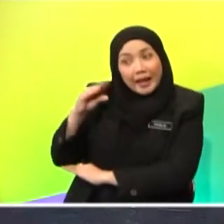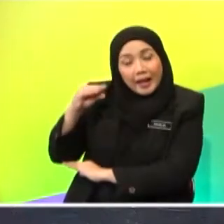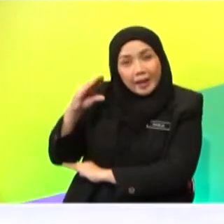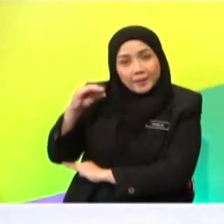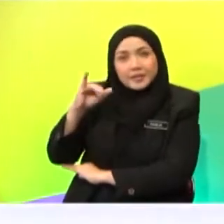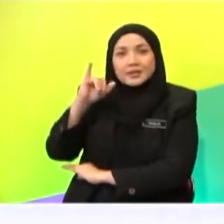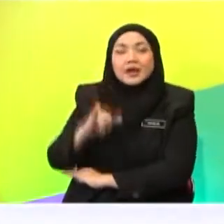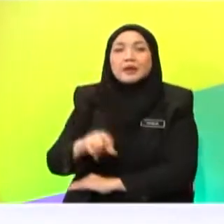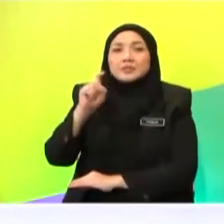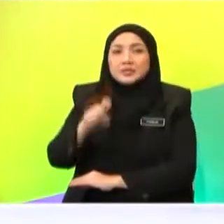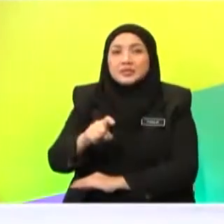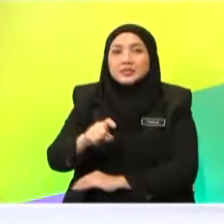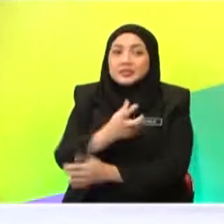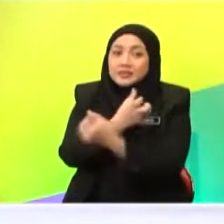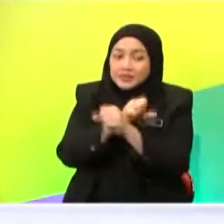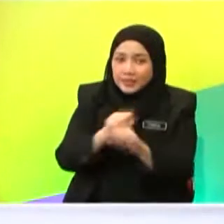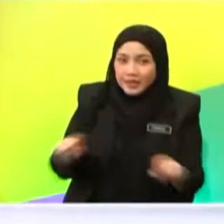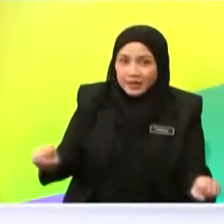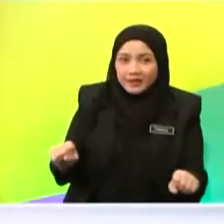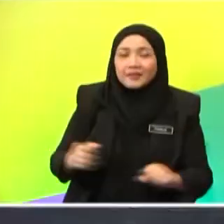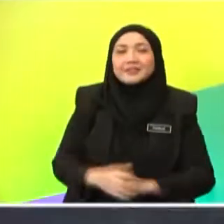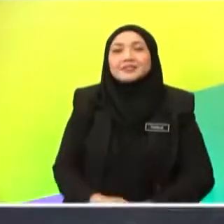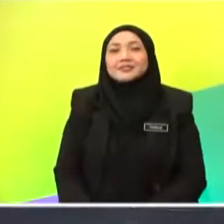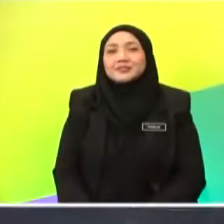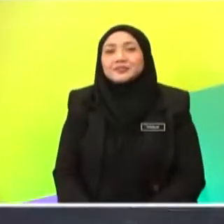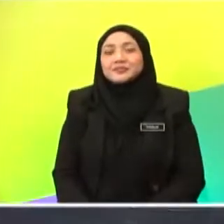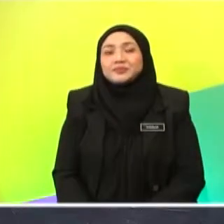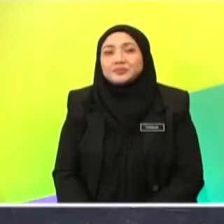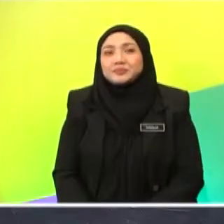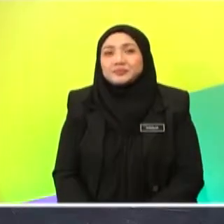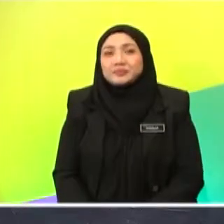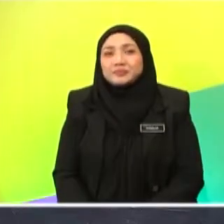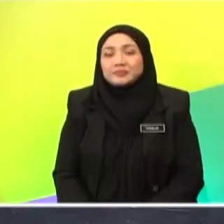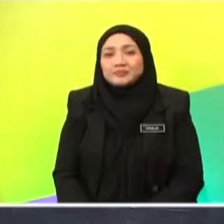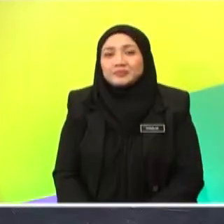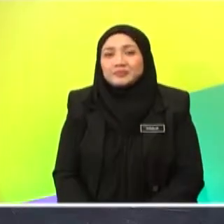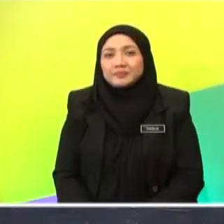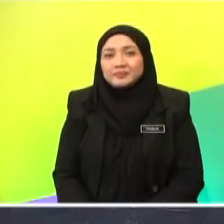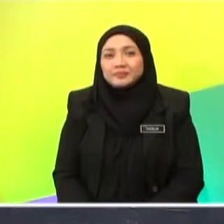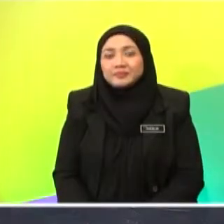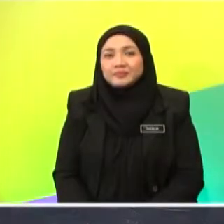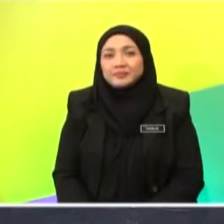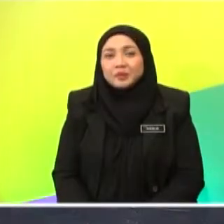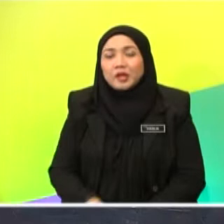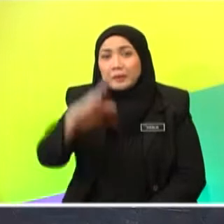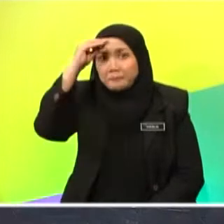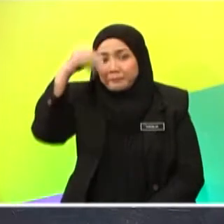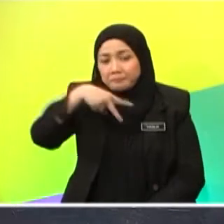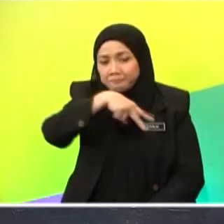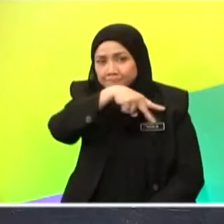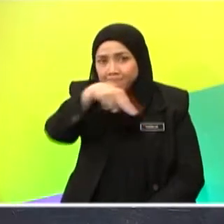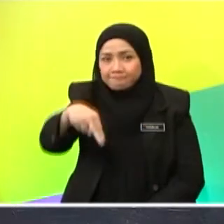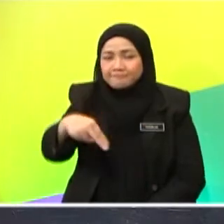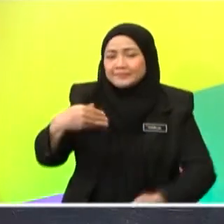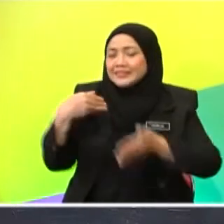baik aku boleh kasih saya terima kasih ya Oke jadi kita